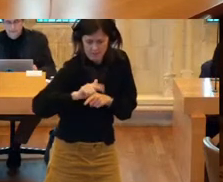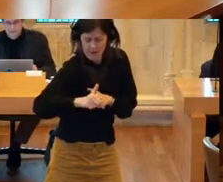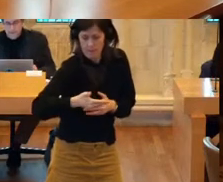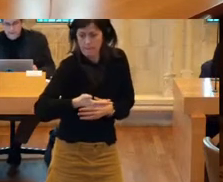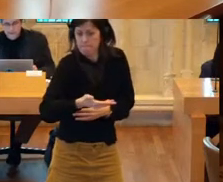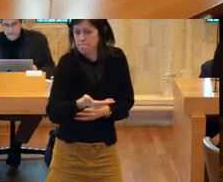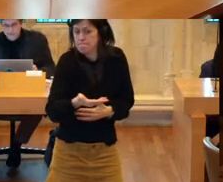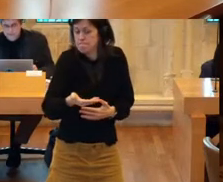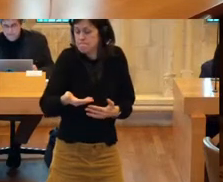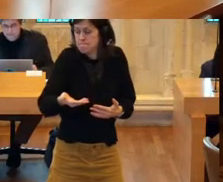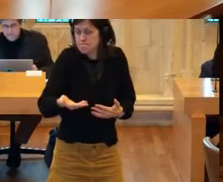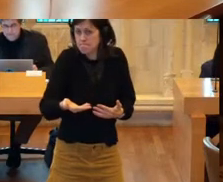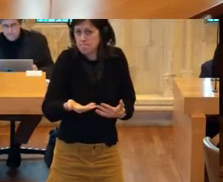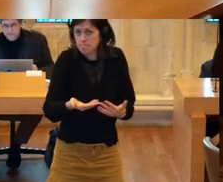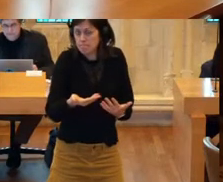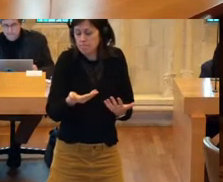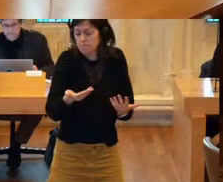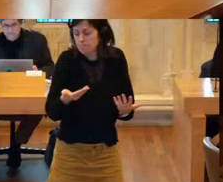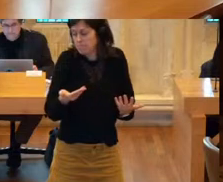une sorte